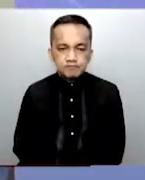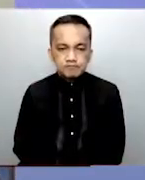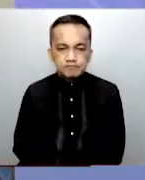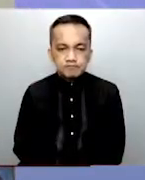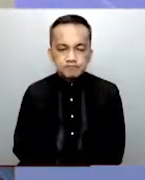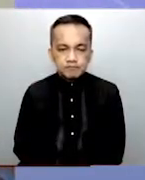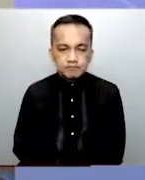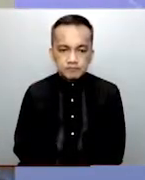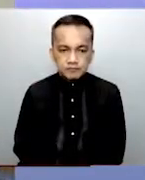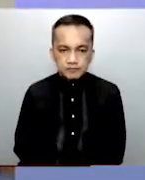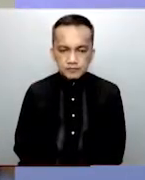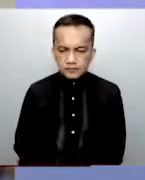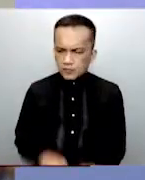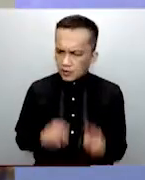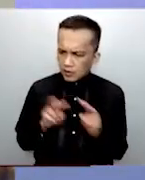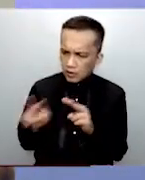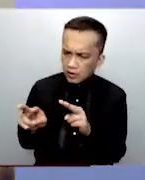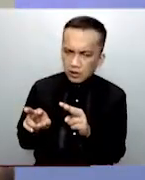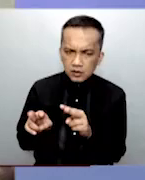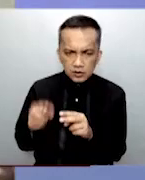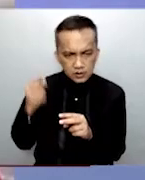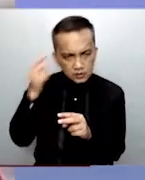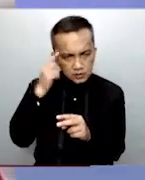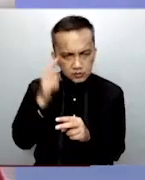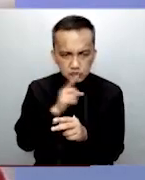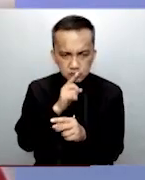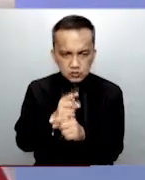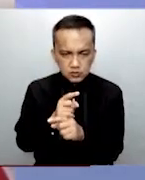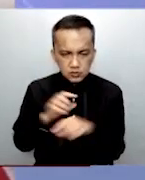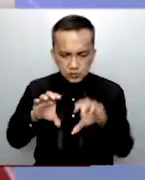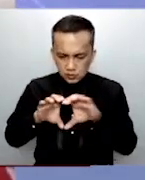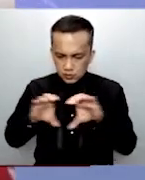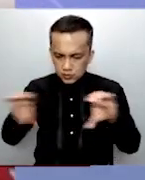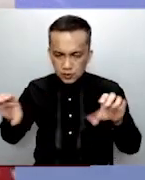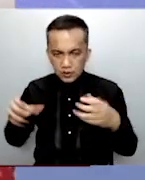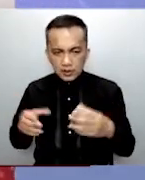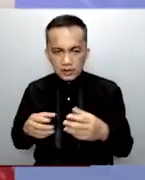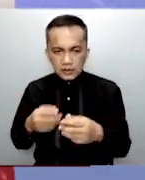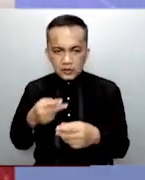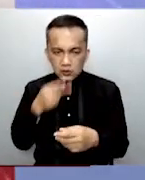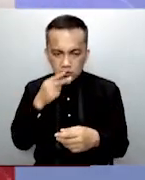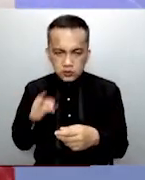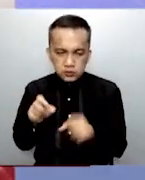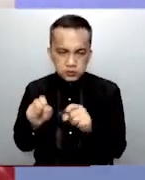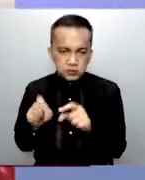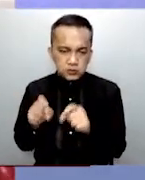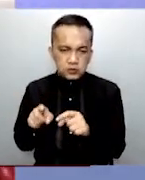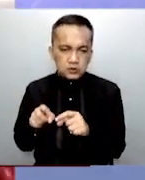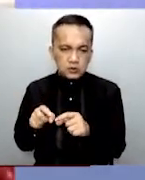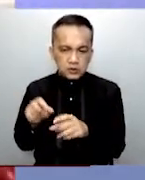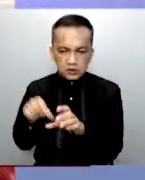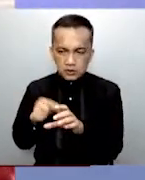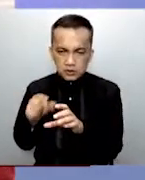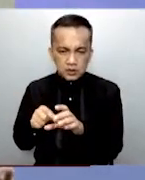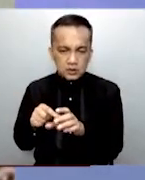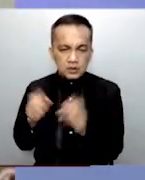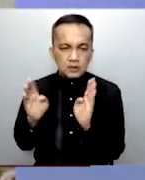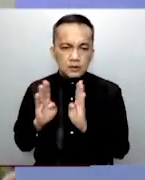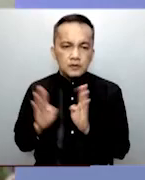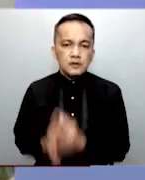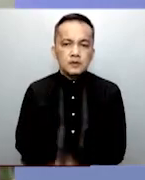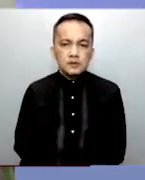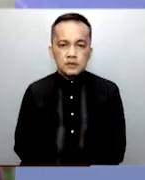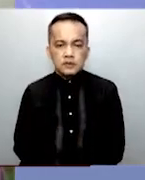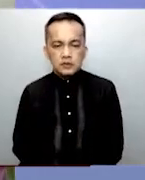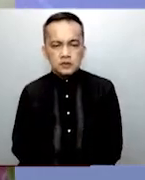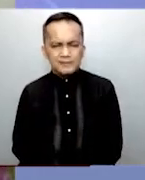Sa unang tingin, aakalain mong totoong mga kahan ng sigarilyo ang panindang ito sa isang grocery store sa Baguio. Pero hindi